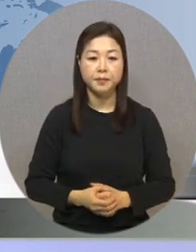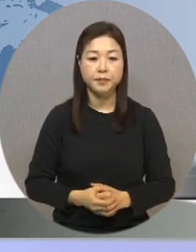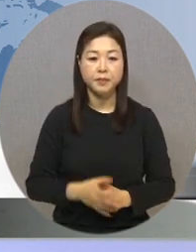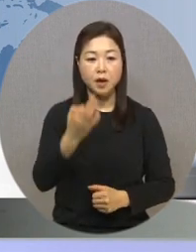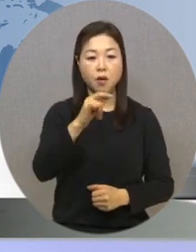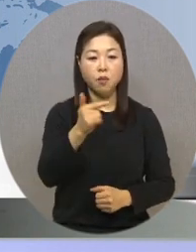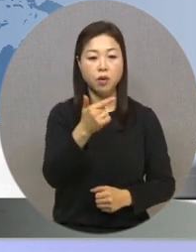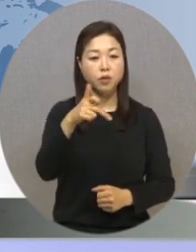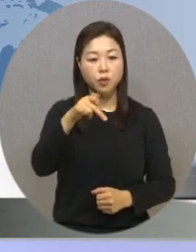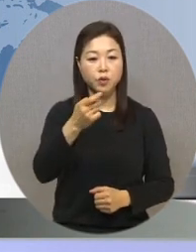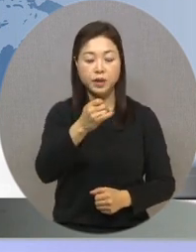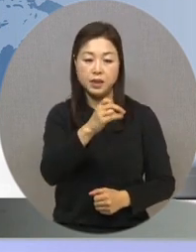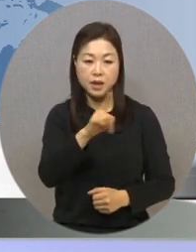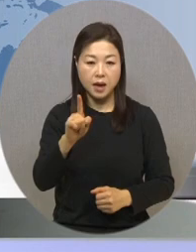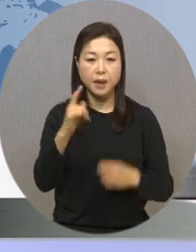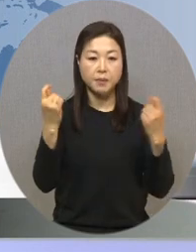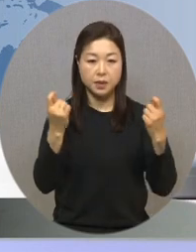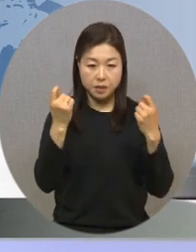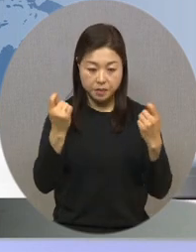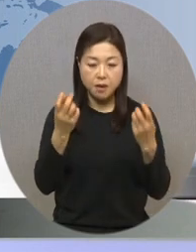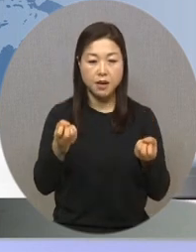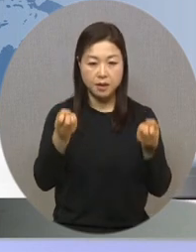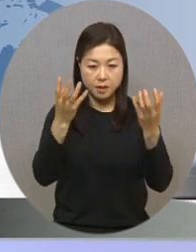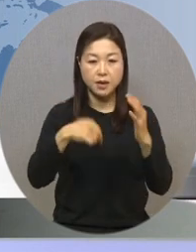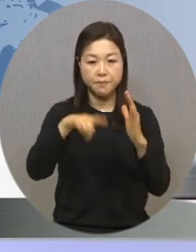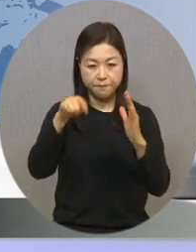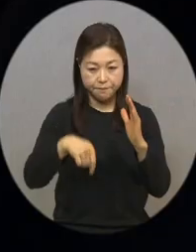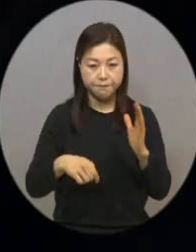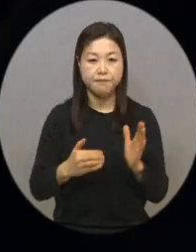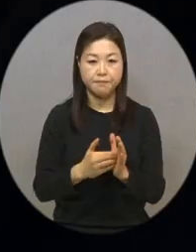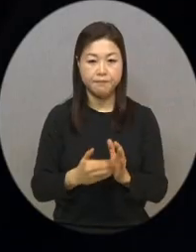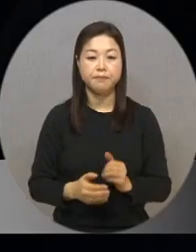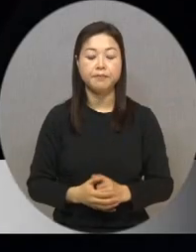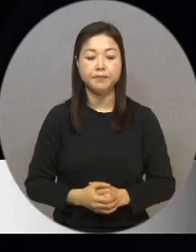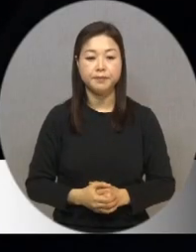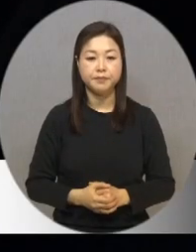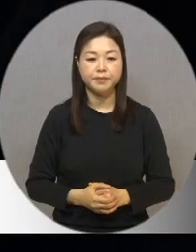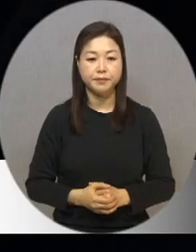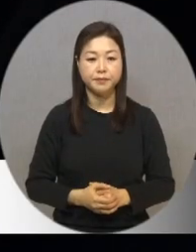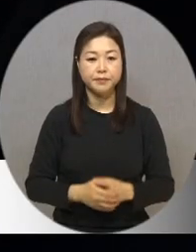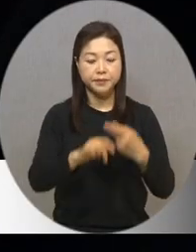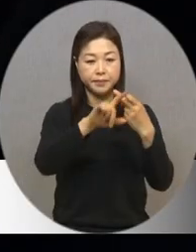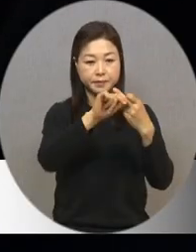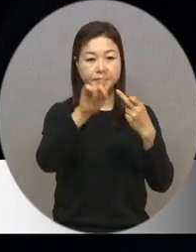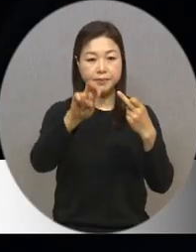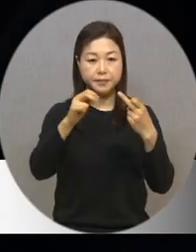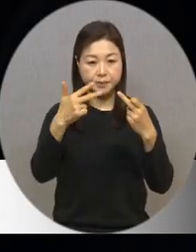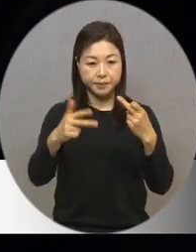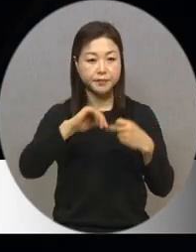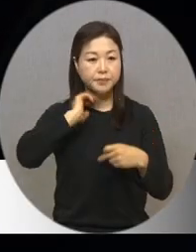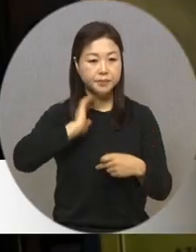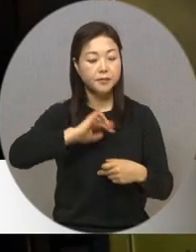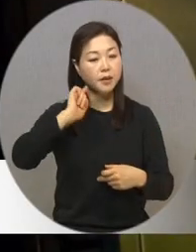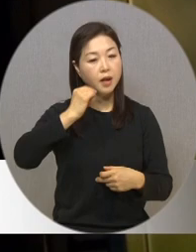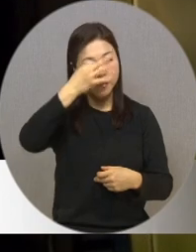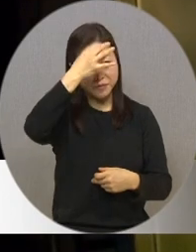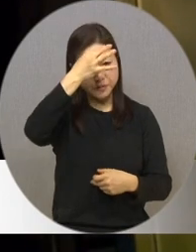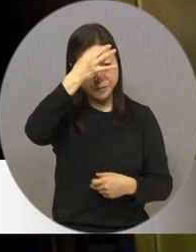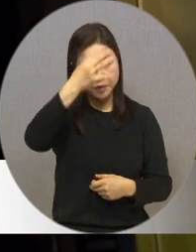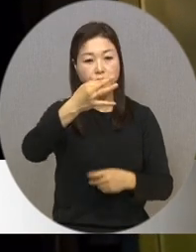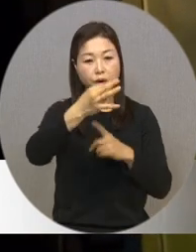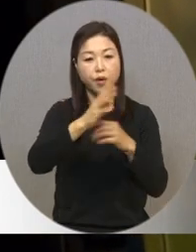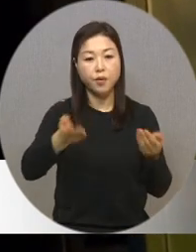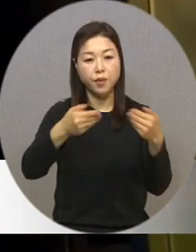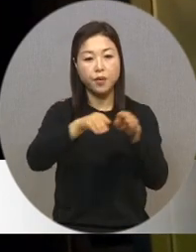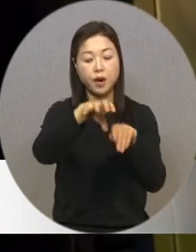원코리아 페스티벌에 정운성 기자가 다녀왔습니다. 지난 27일 저녁 의정부 예술공간